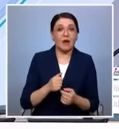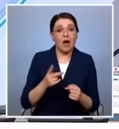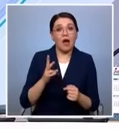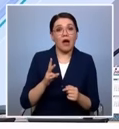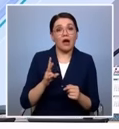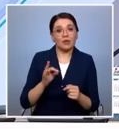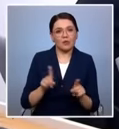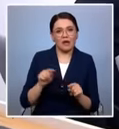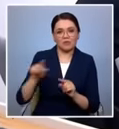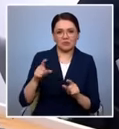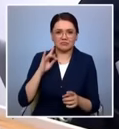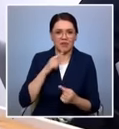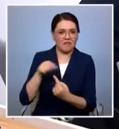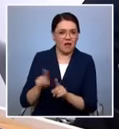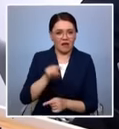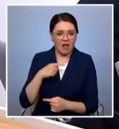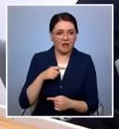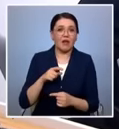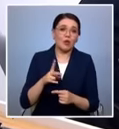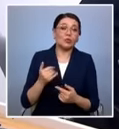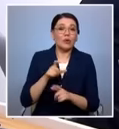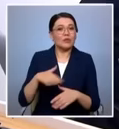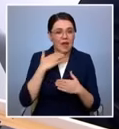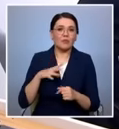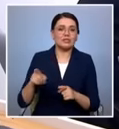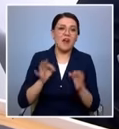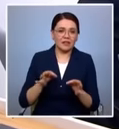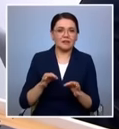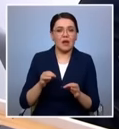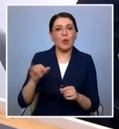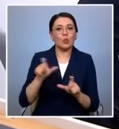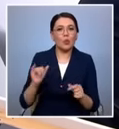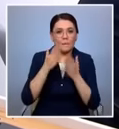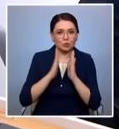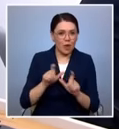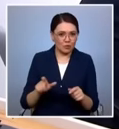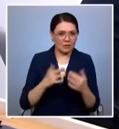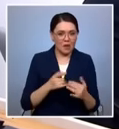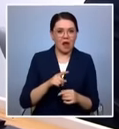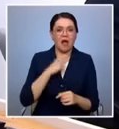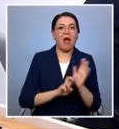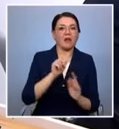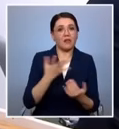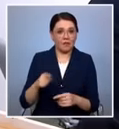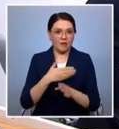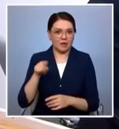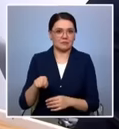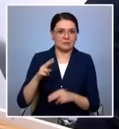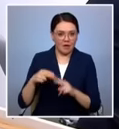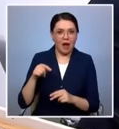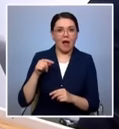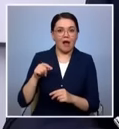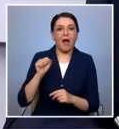интересы и принципы. Хабиров сообщил, что если бы ему представилась такая эмпирическая возможность, то он встретился бы ни с кем иным, как